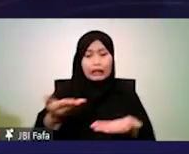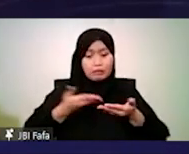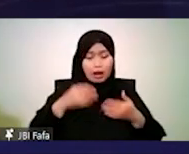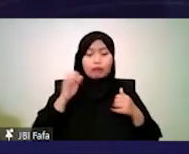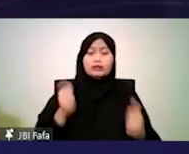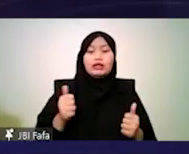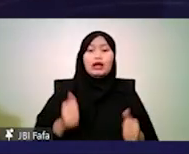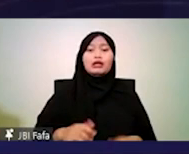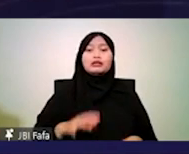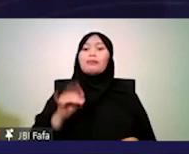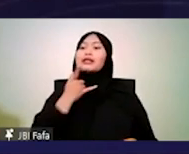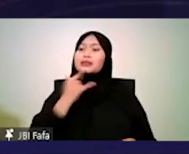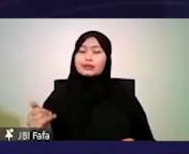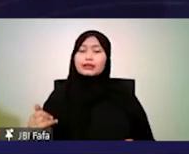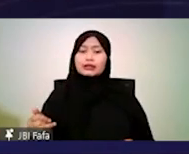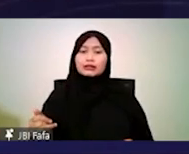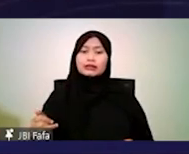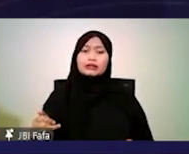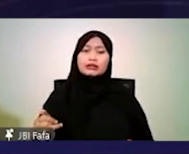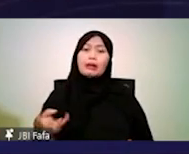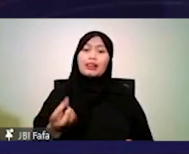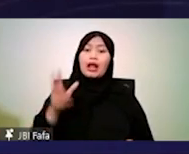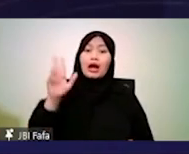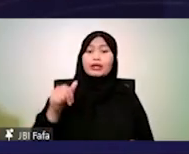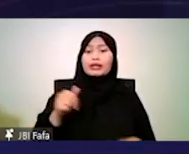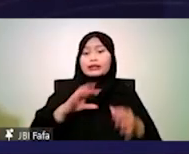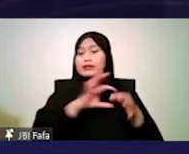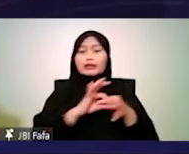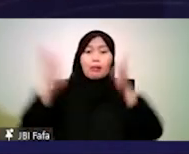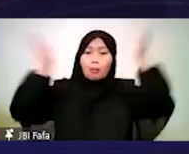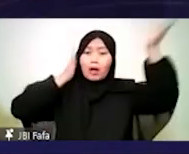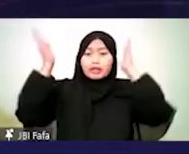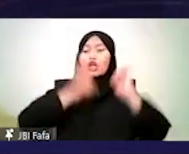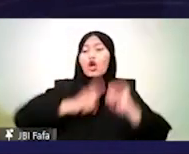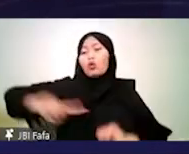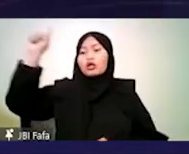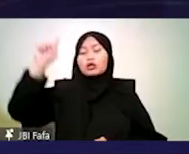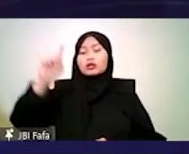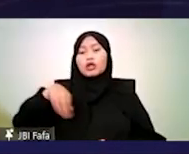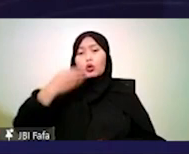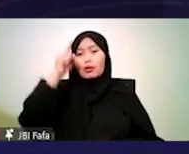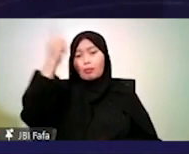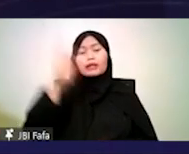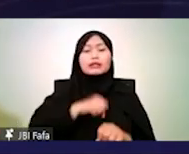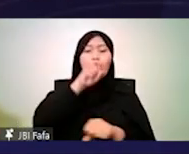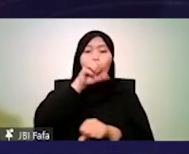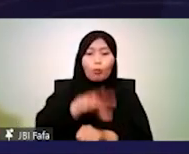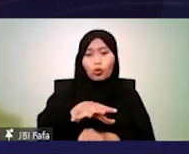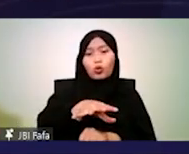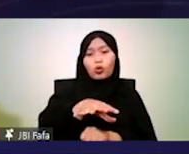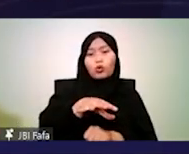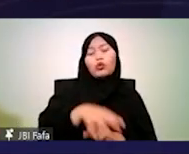sebaliknya kita juga Sebentar lagi dengan Malaysia Insya Allah tahun depan dengan Singapura dan